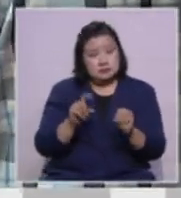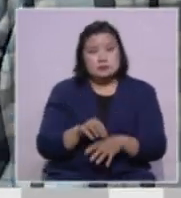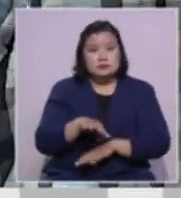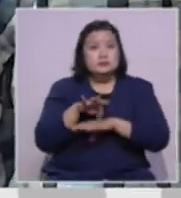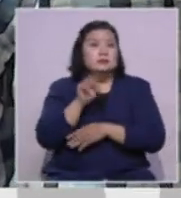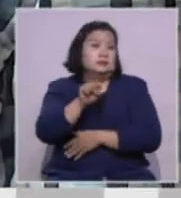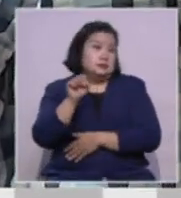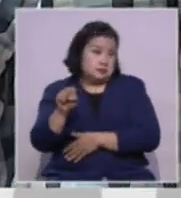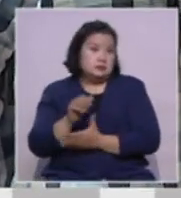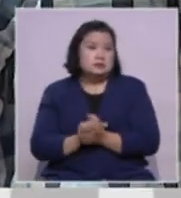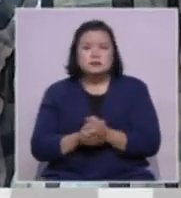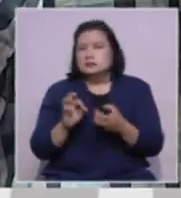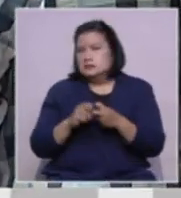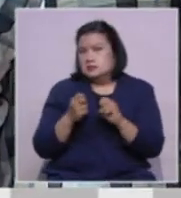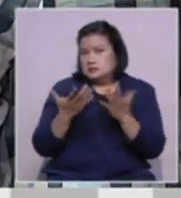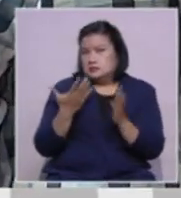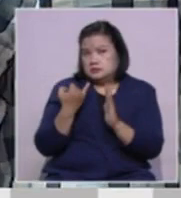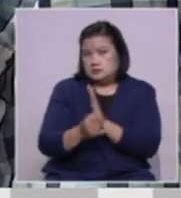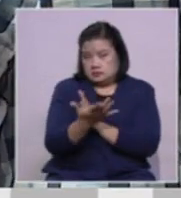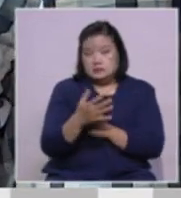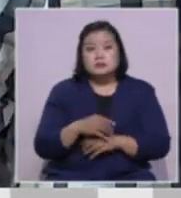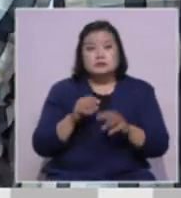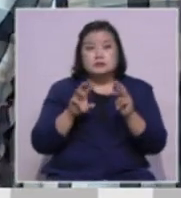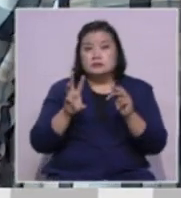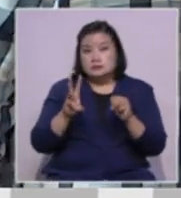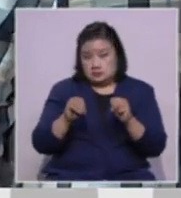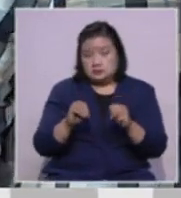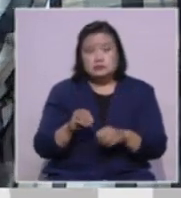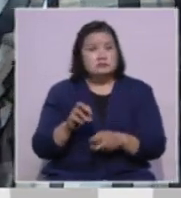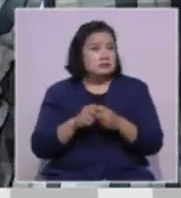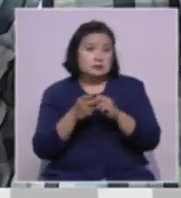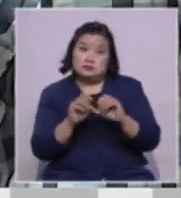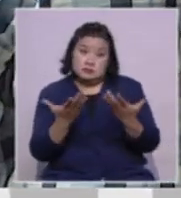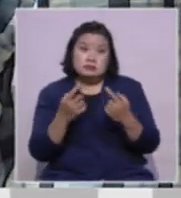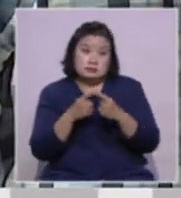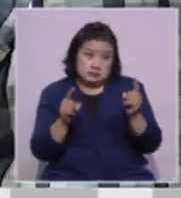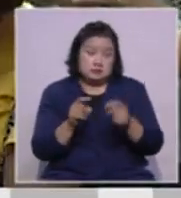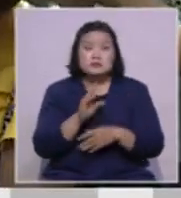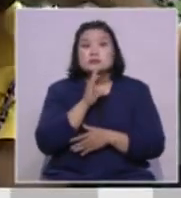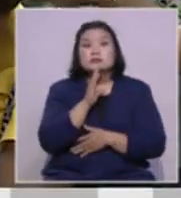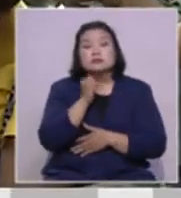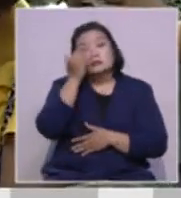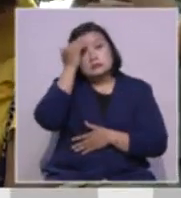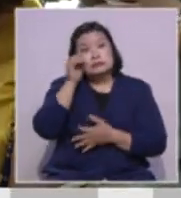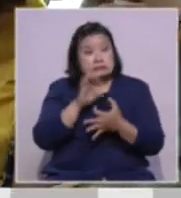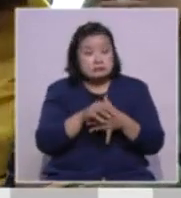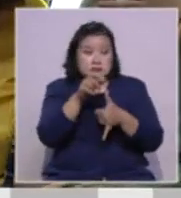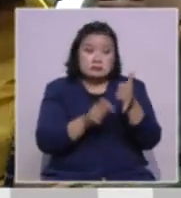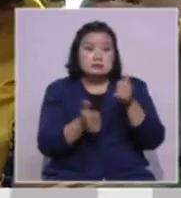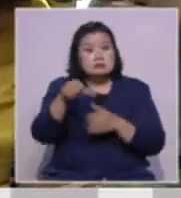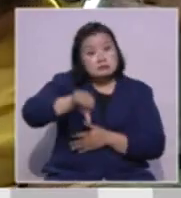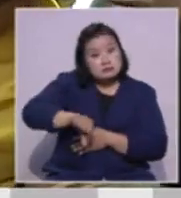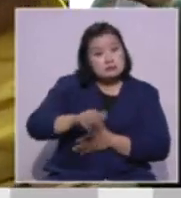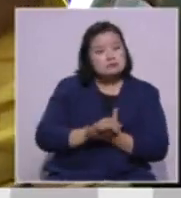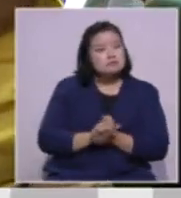ยังไงมันก็พ้นนะฮะมาตรา160เนี่ยดูแล้วก็ไม่กระทบแต่ถ้าเป็นเรื่องของความสมควรหรือไม่สมควร